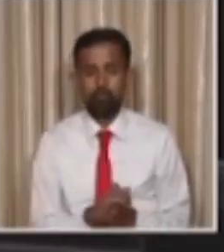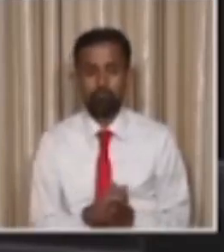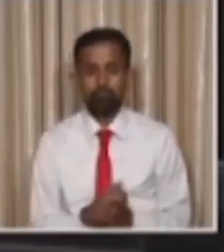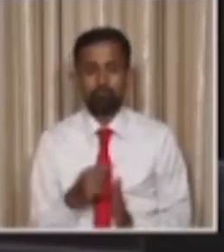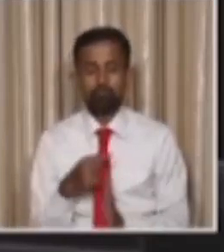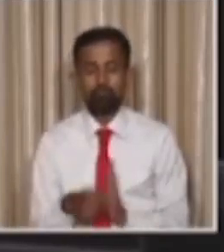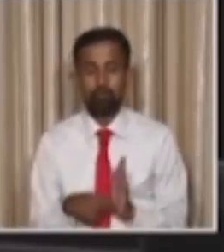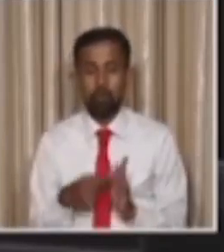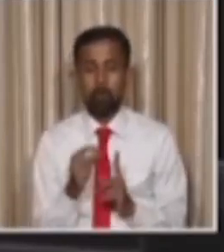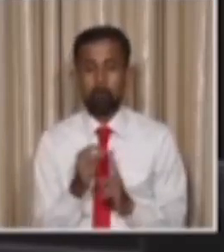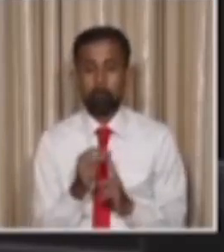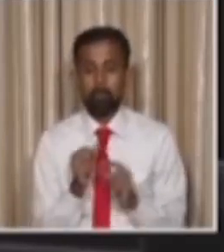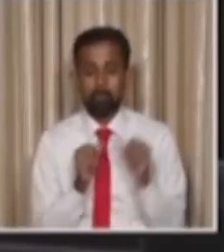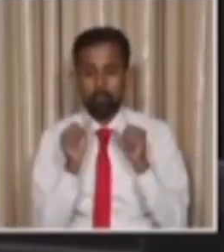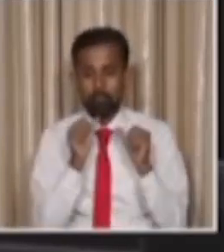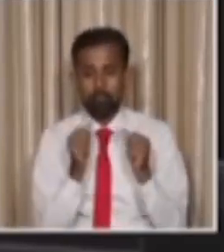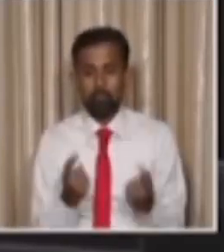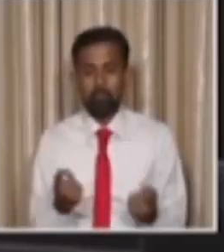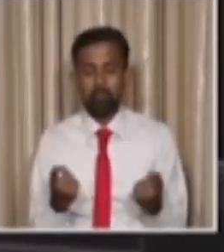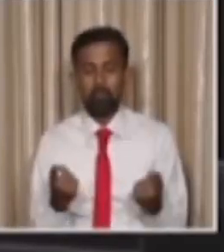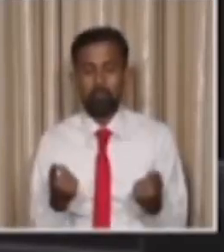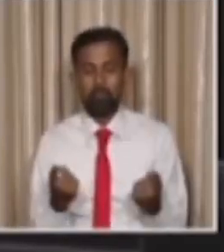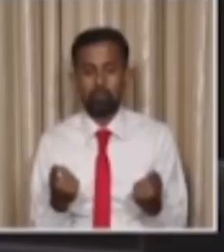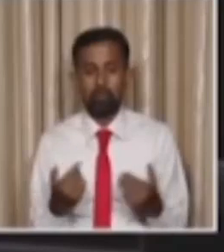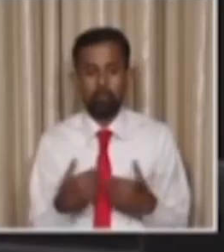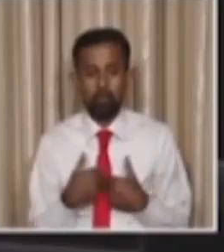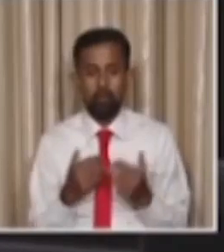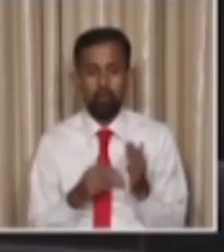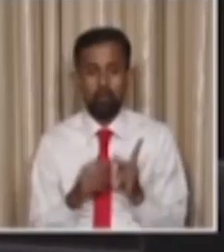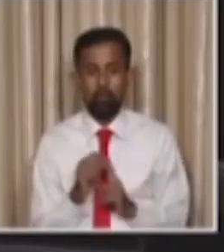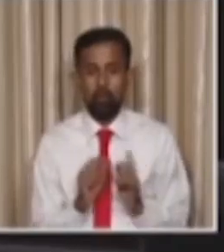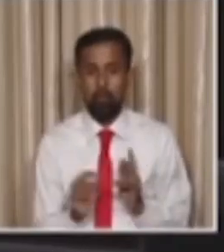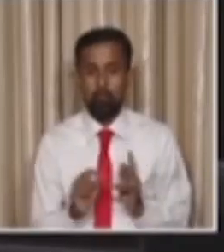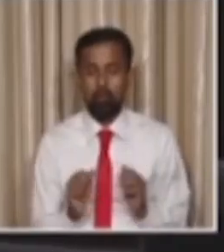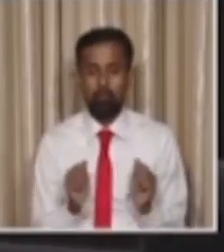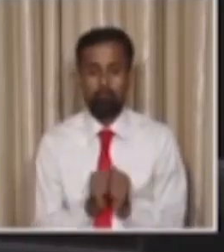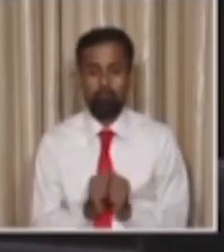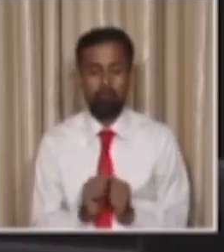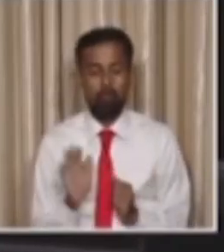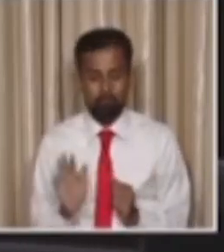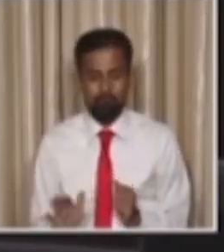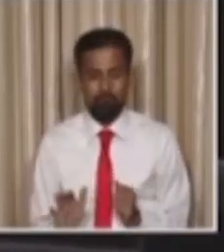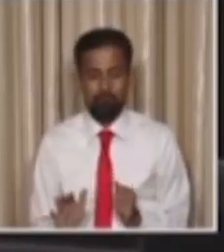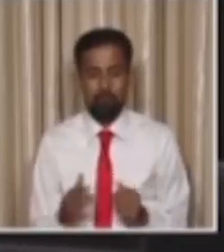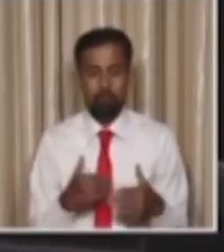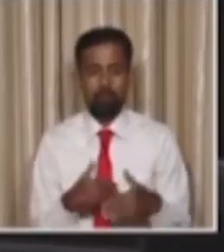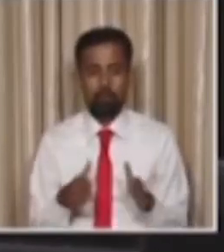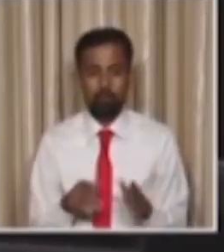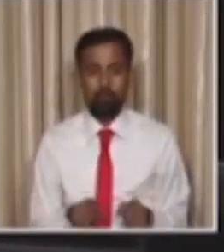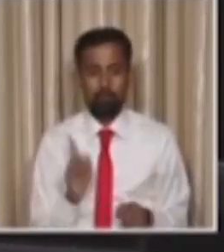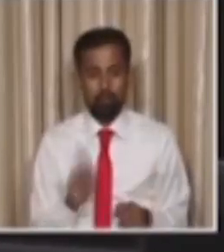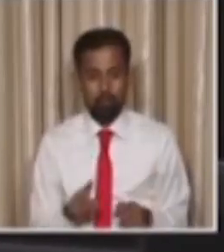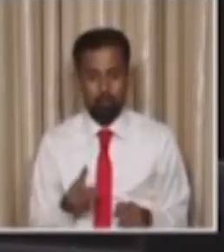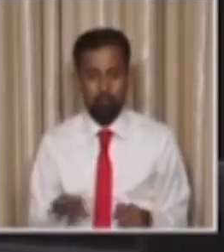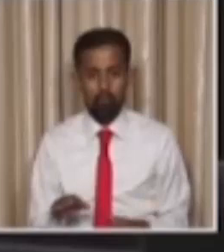ලංකාවේ ප්‍රෝටීන අවශ්‍යතාවය වෙනුවෙන් අපේ අමාත්‍යාංශය කටයුතු කරනවා. කැබිනට් තීන්දුවක් අරගෙන